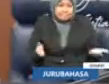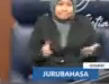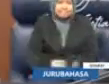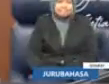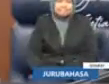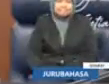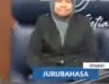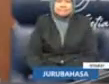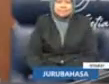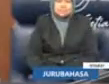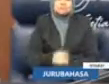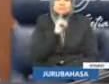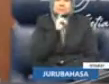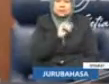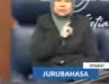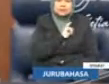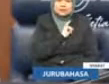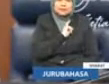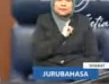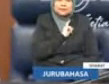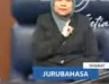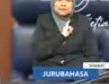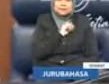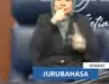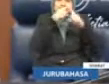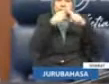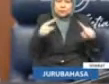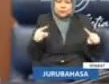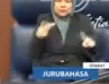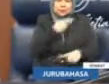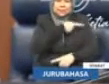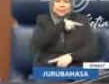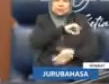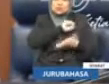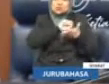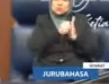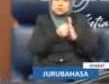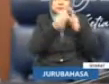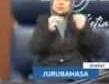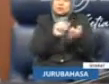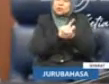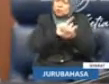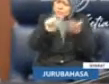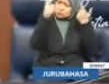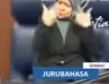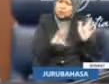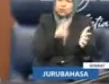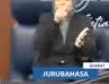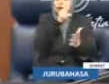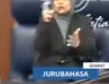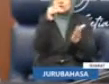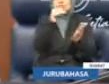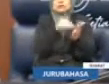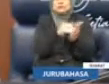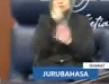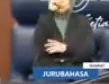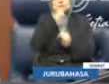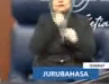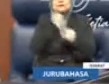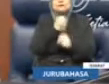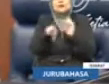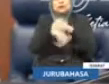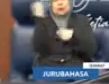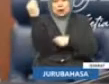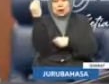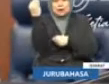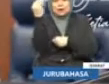ndak betul saya Mamak Lu nggak ke dewan yang mau Deni kamu tidak cuma manusia telah meluluskan 200.000 lebih kota untuk